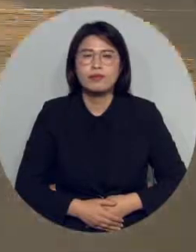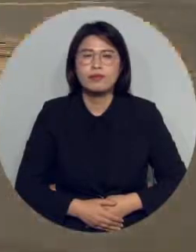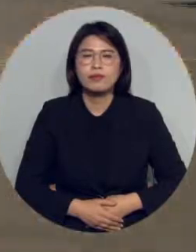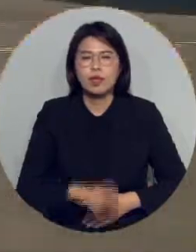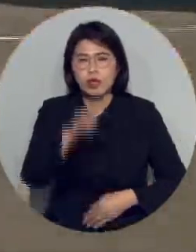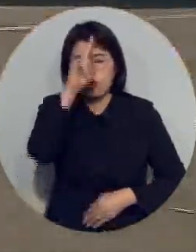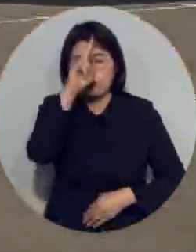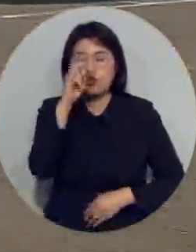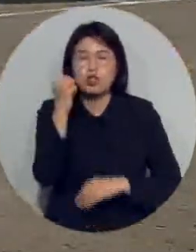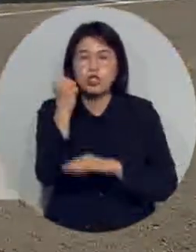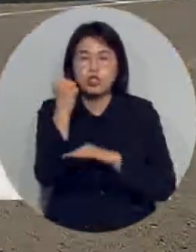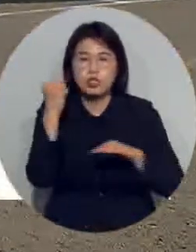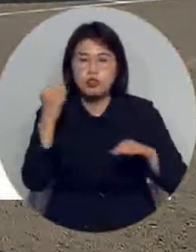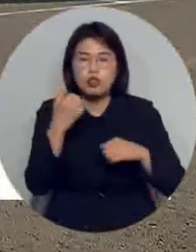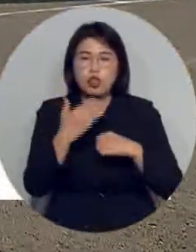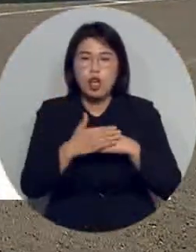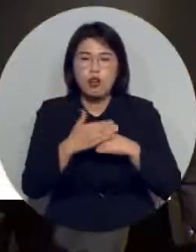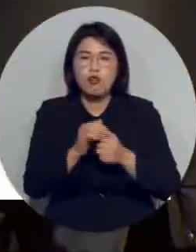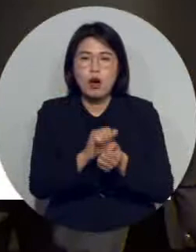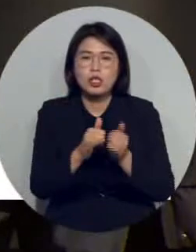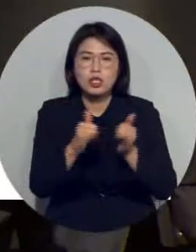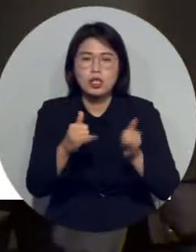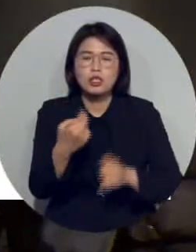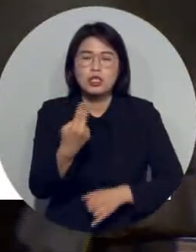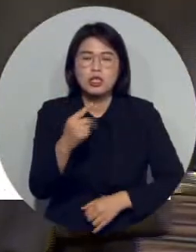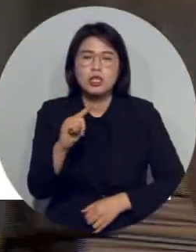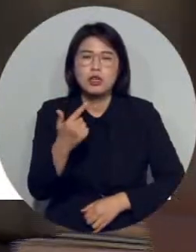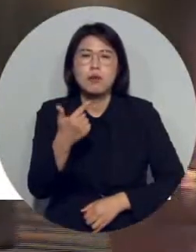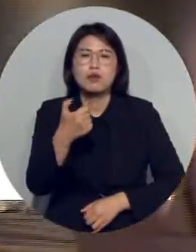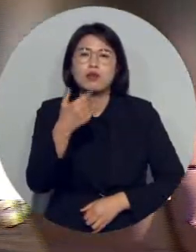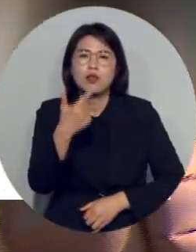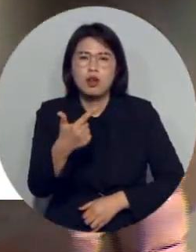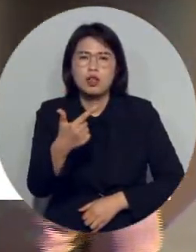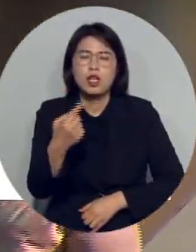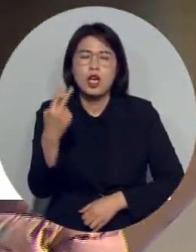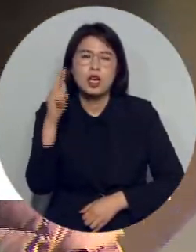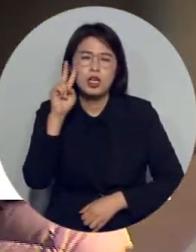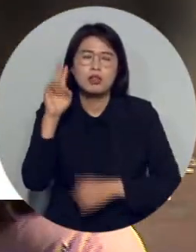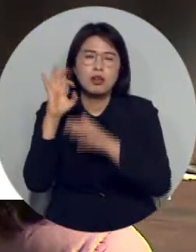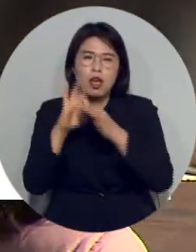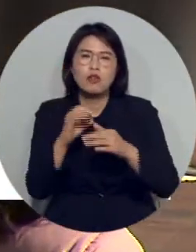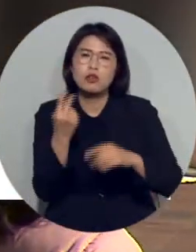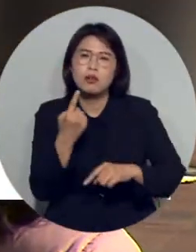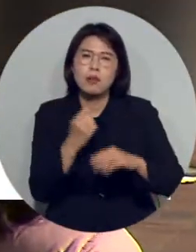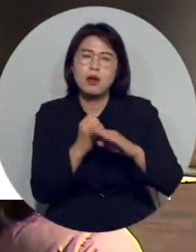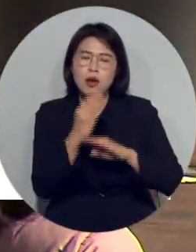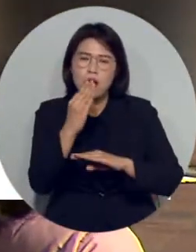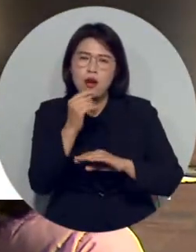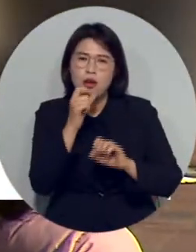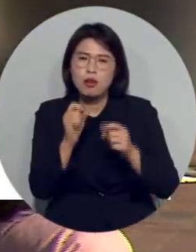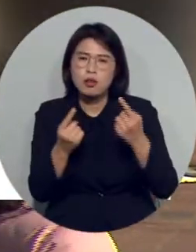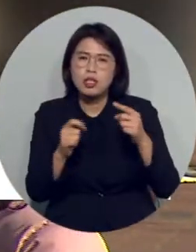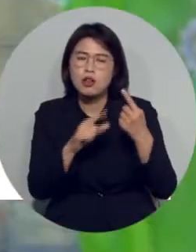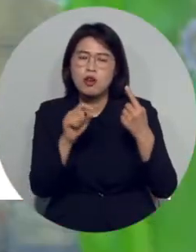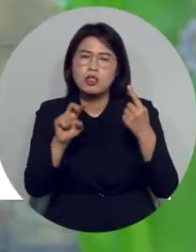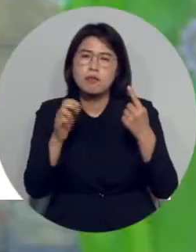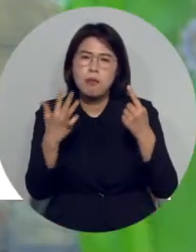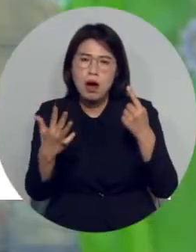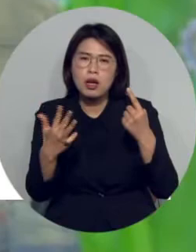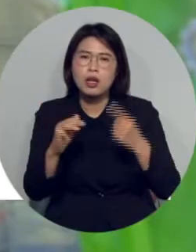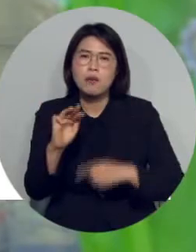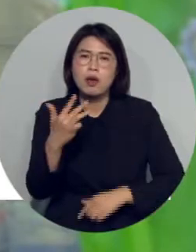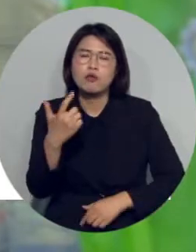영식이 전 대구에 환자는 1200 56 역으로 이틀 연속 천 명을 넘었습니다 설 연휴 직전 1월 28일 800